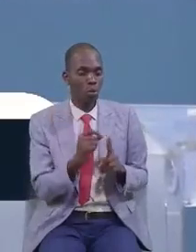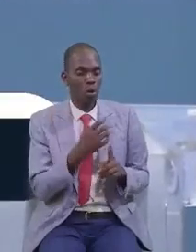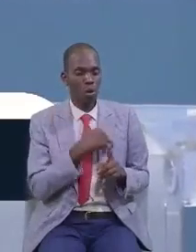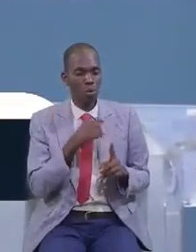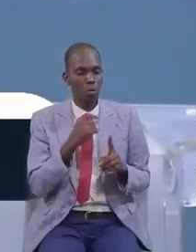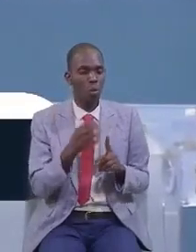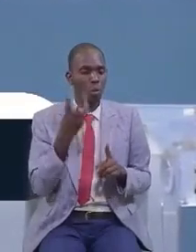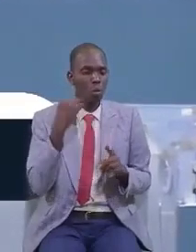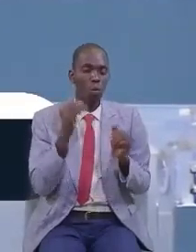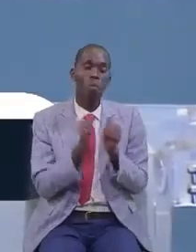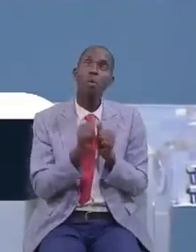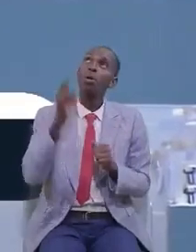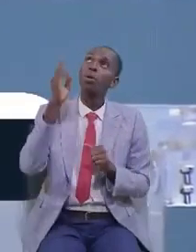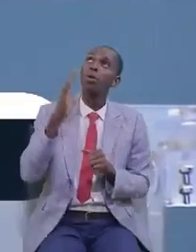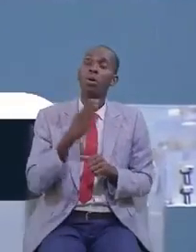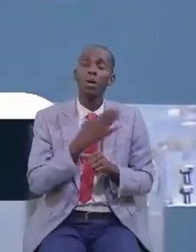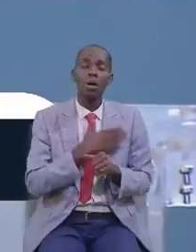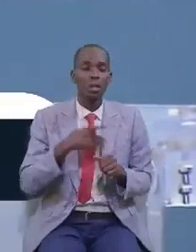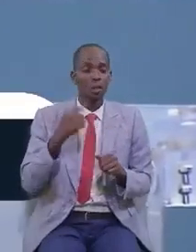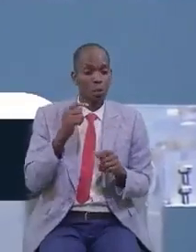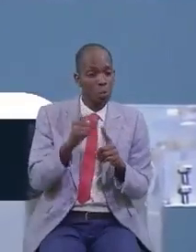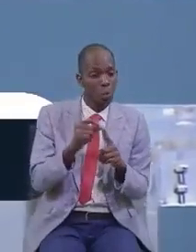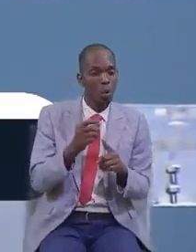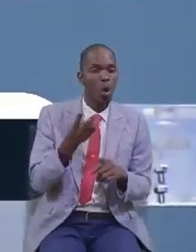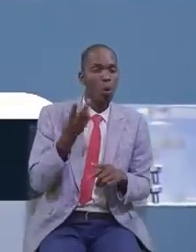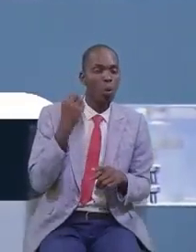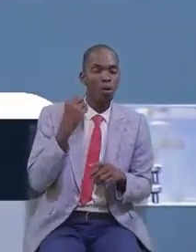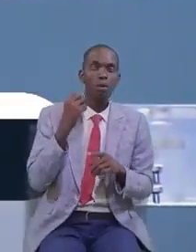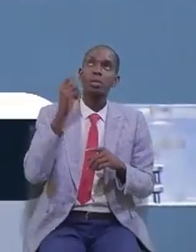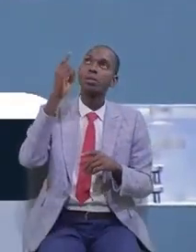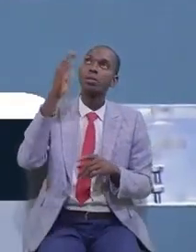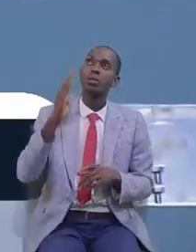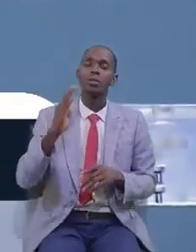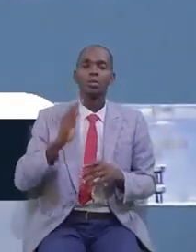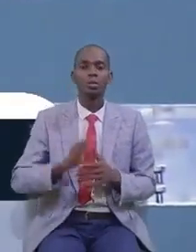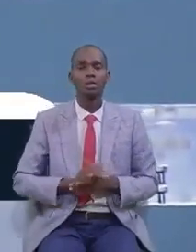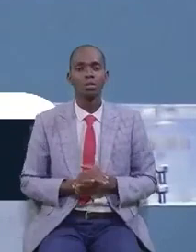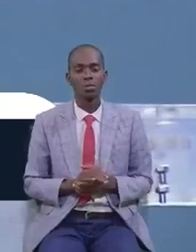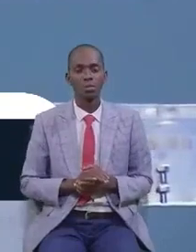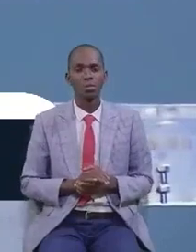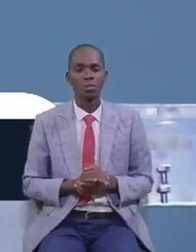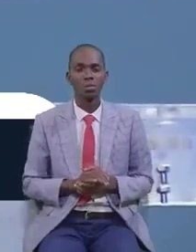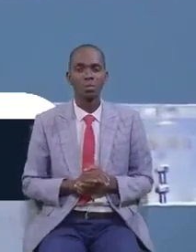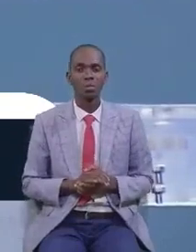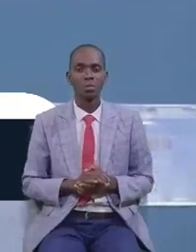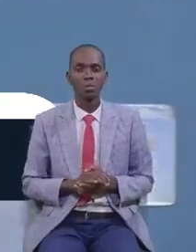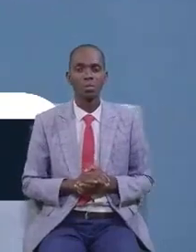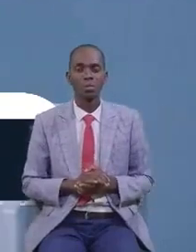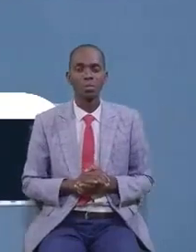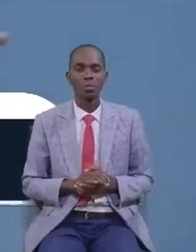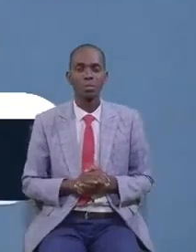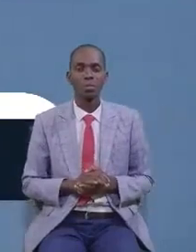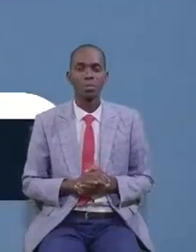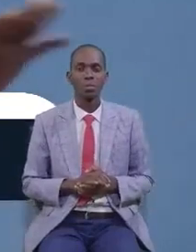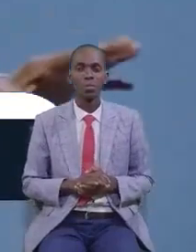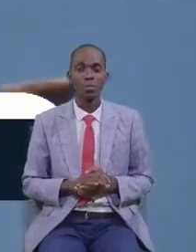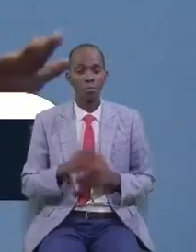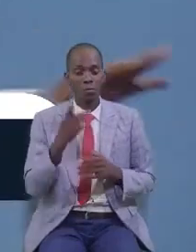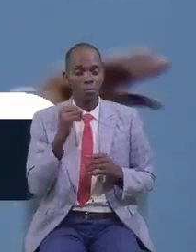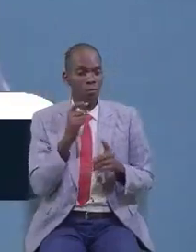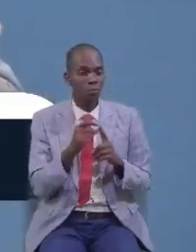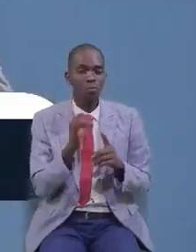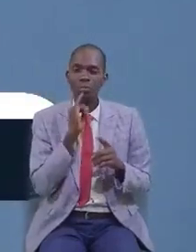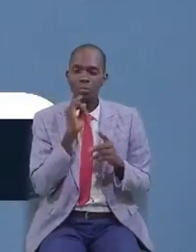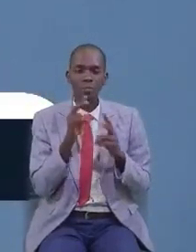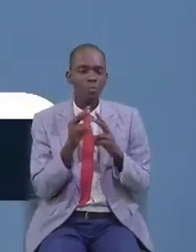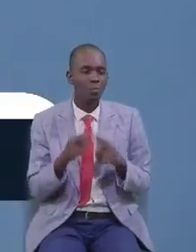గాడ్ అండ్ ద వర్డ్ వాస్ గాడ్. ఆది యందు వాక్యం ఉండెను, వాక్యము దేవుని యొద్ద ఉండెను, వాక్యమే దేవుడై ఉండెను. The word is so